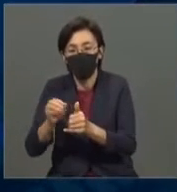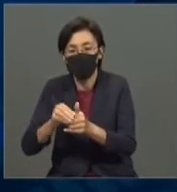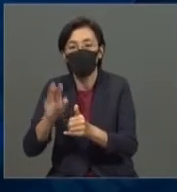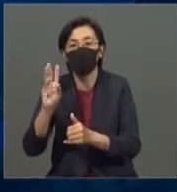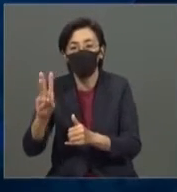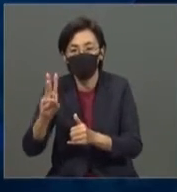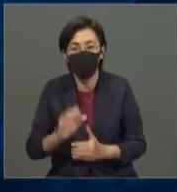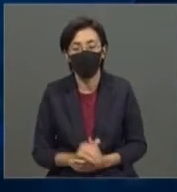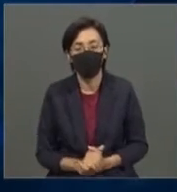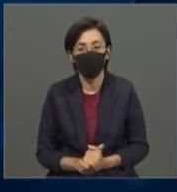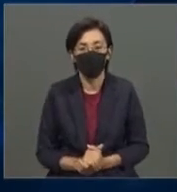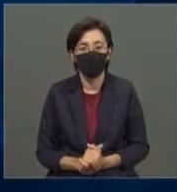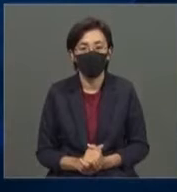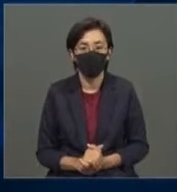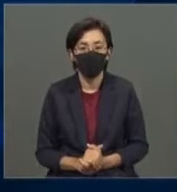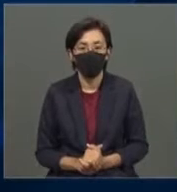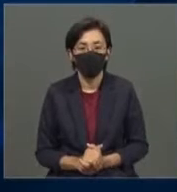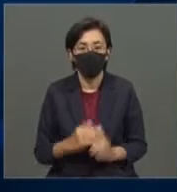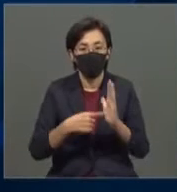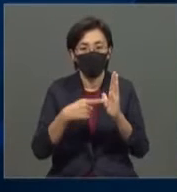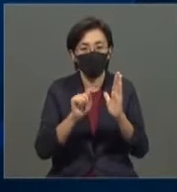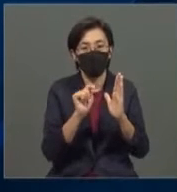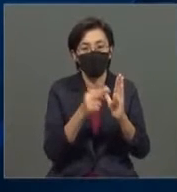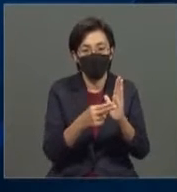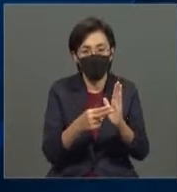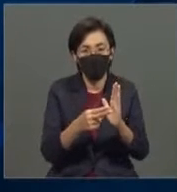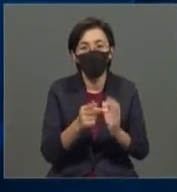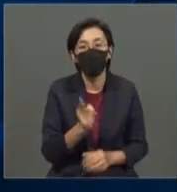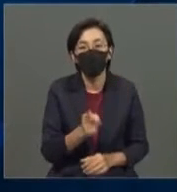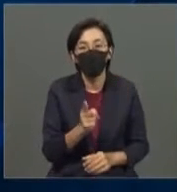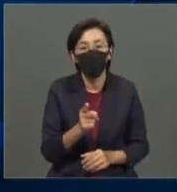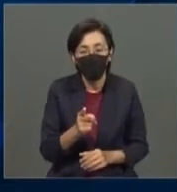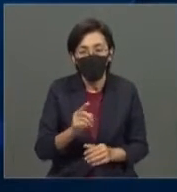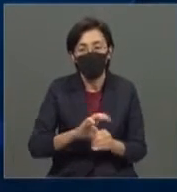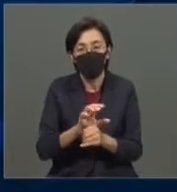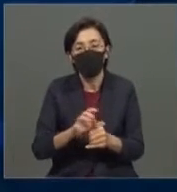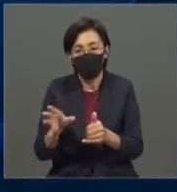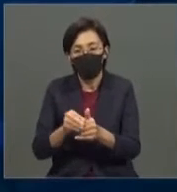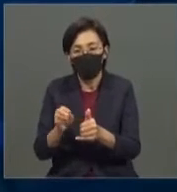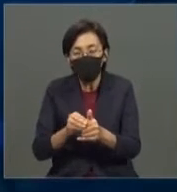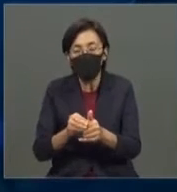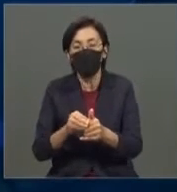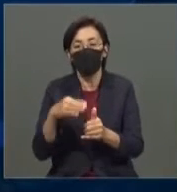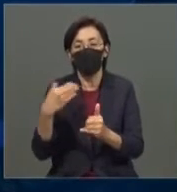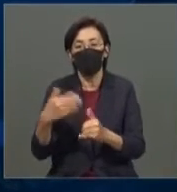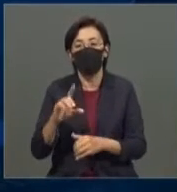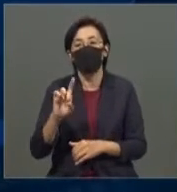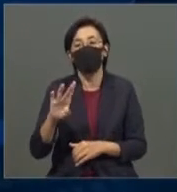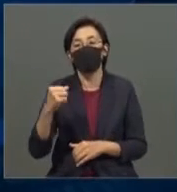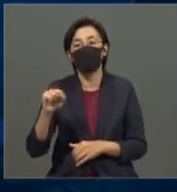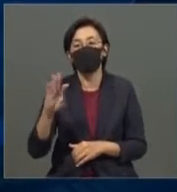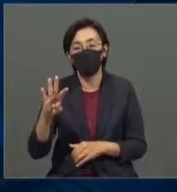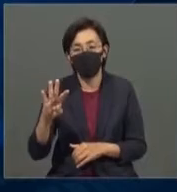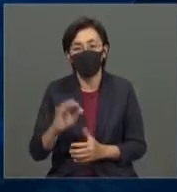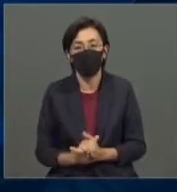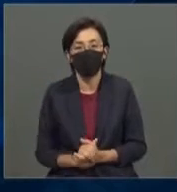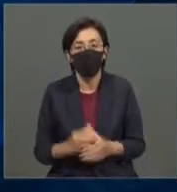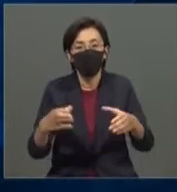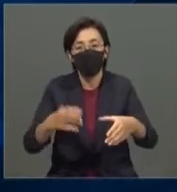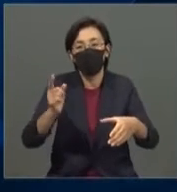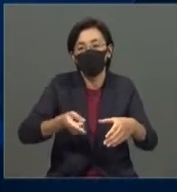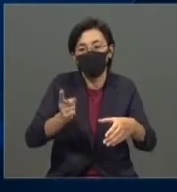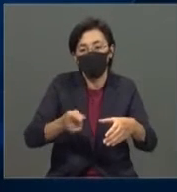ก็ทางปทุมธานีอันนี้ยังทรงๆแต่ว่าตัวเลขก็ยังเยอะอยู่นะครับ3หลัก114นะครับแต่เป็นคลัสเตอร์เ